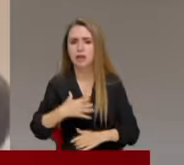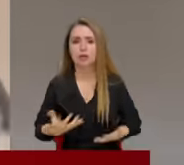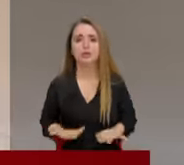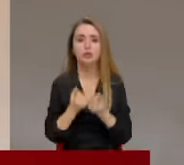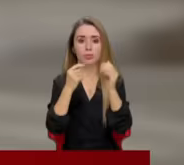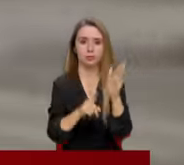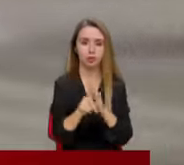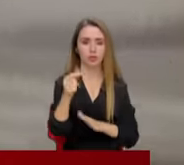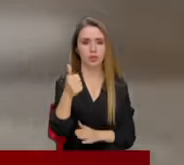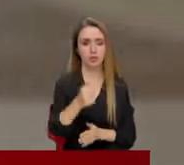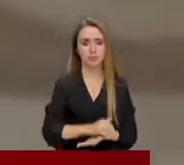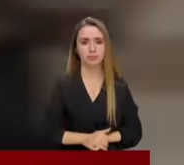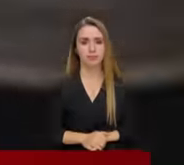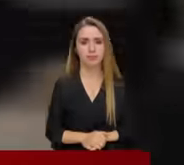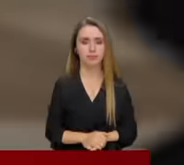kurtulmayı başardılar.